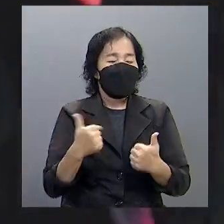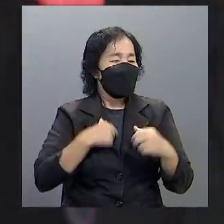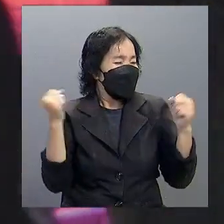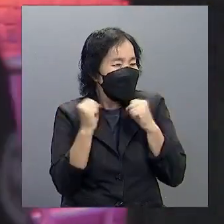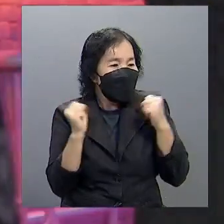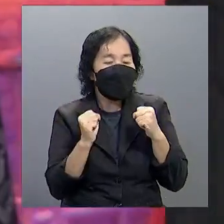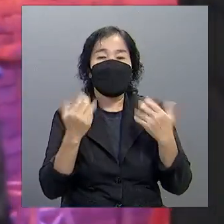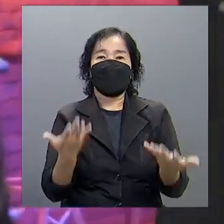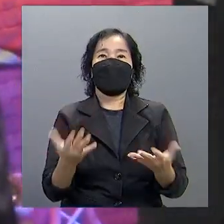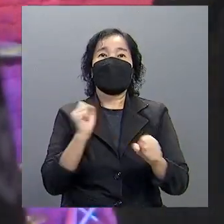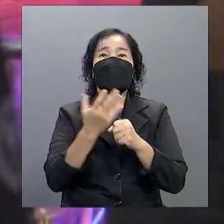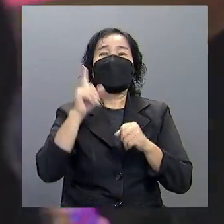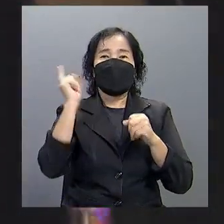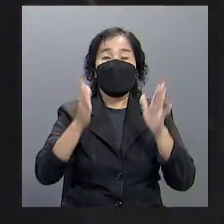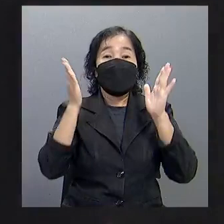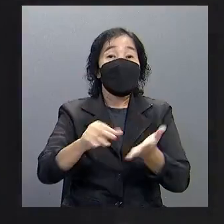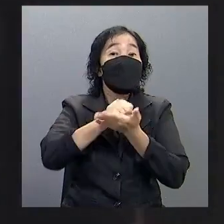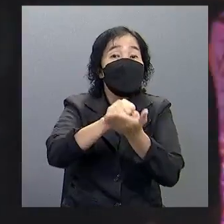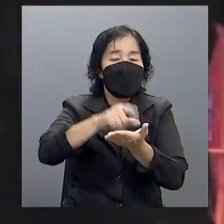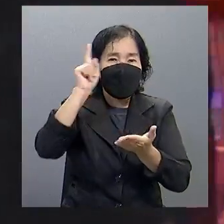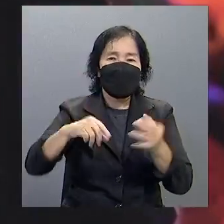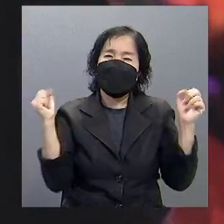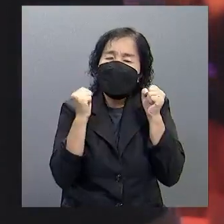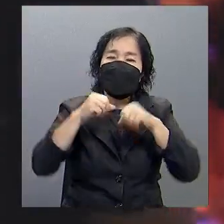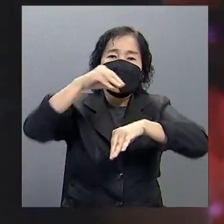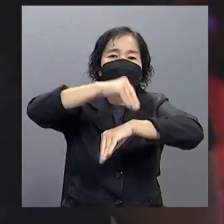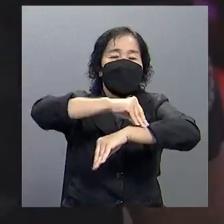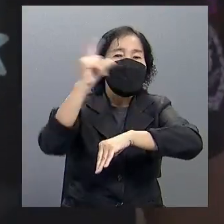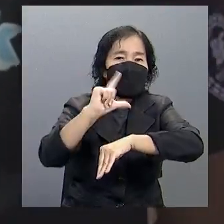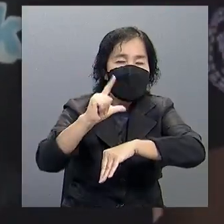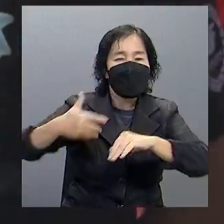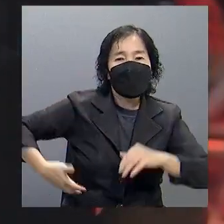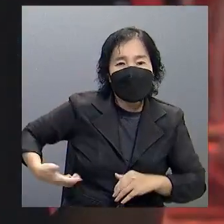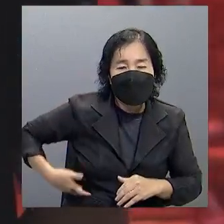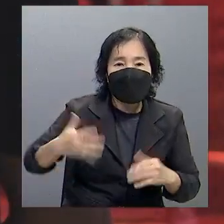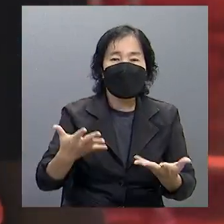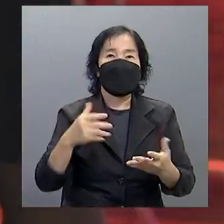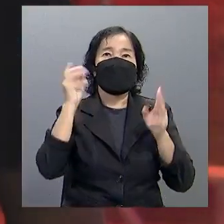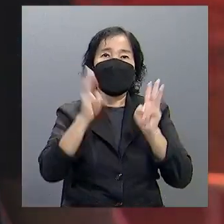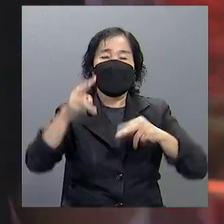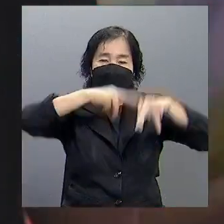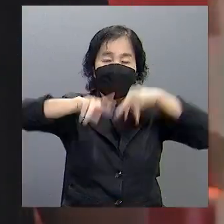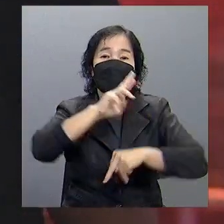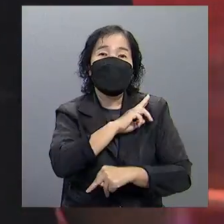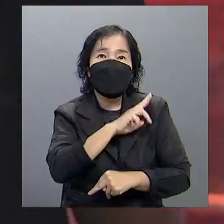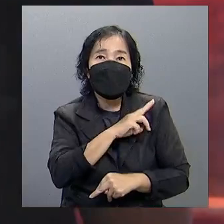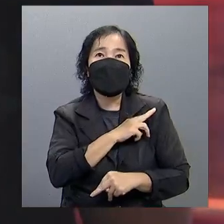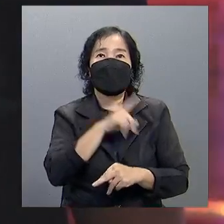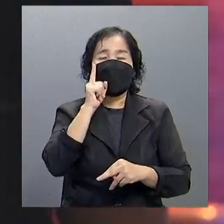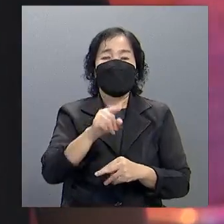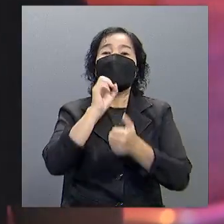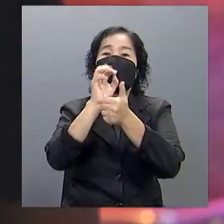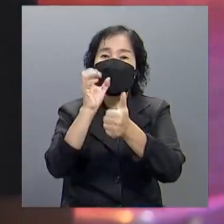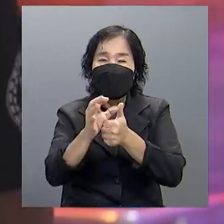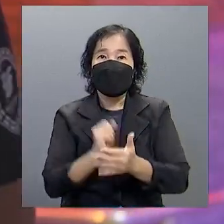พนักงานมีความรู้ด้วยสังเกตอาการด้วยวิธีการคัดกรองตัวเองสังเกตอาการตัวเองแล้วก็ถ้าสงสัย